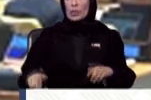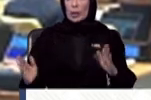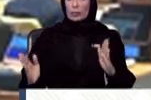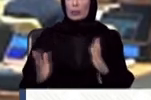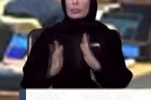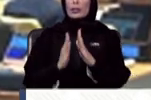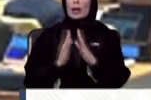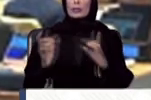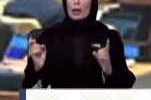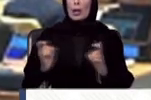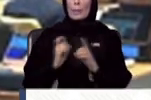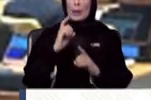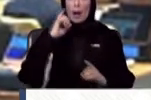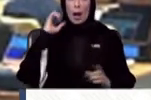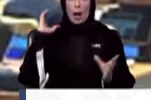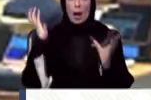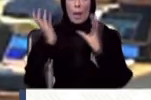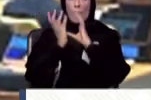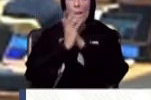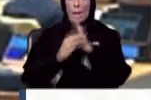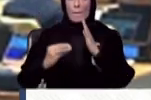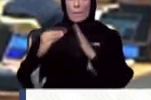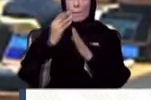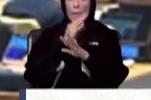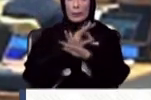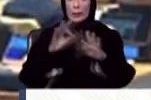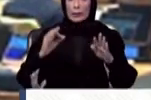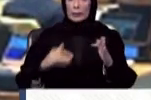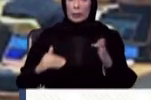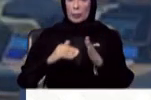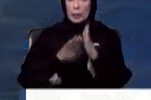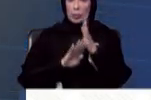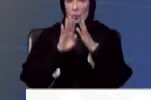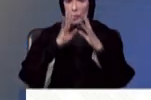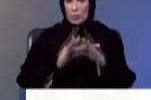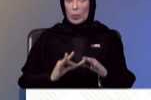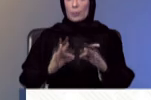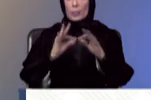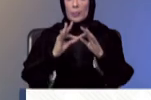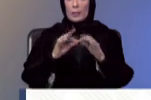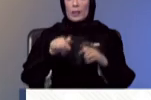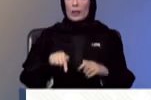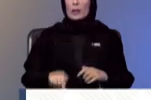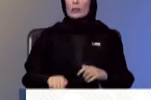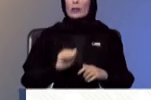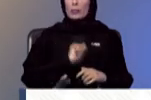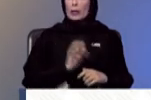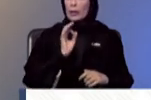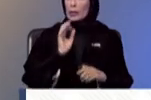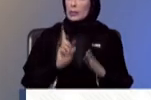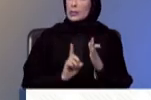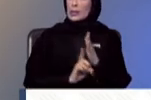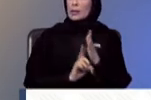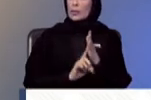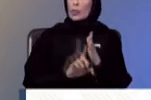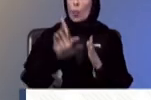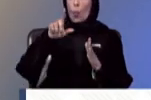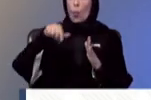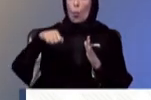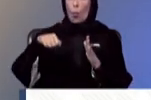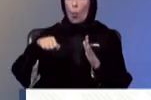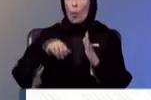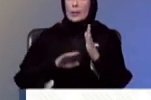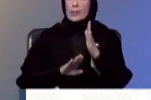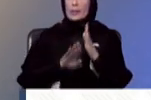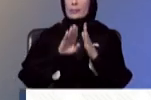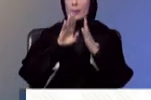مواجهه التحديات العالميه وتعزيز الشموليه وتحقيق التنميه المستدامه في هذا السياق اكدت السيده نور بنت علي